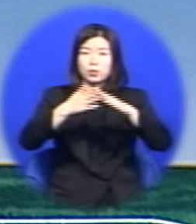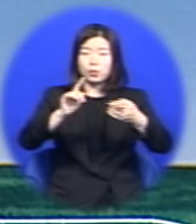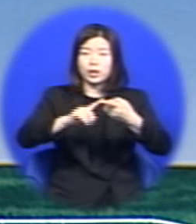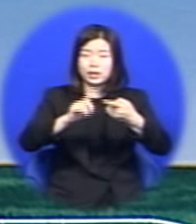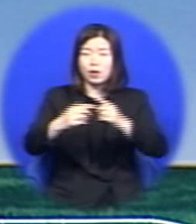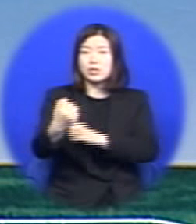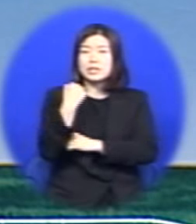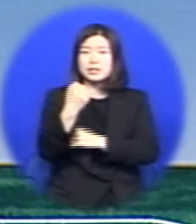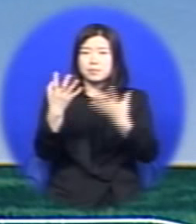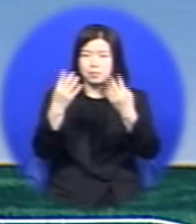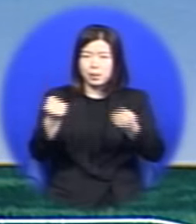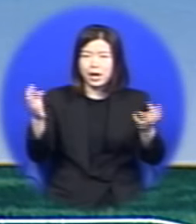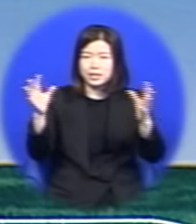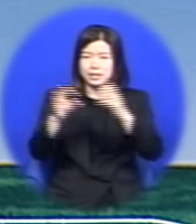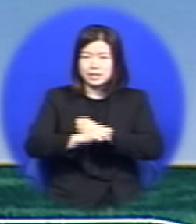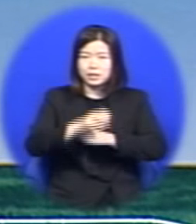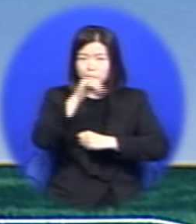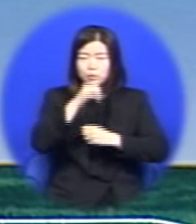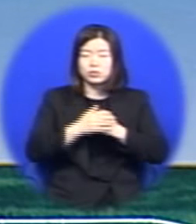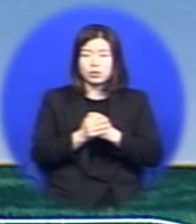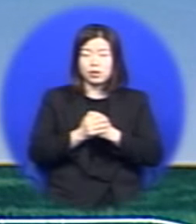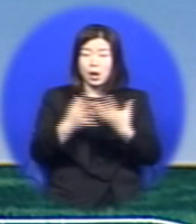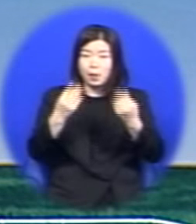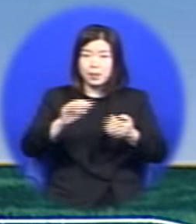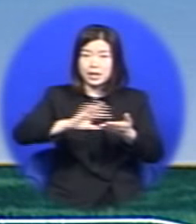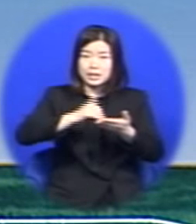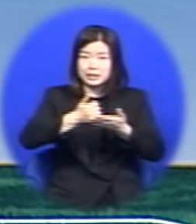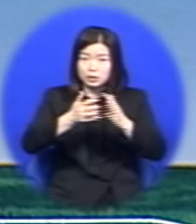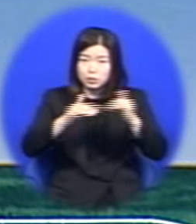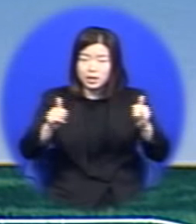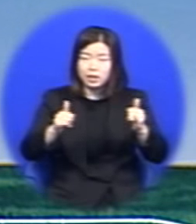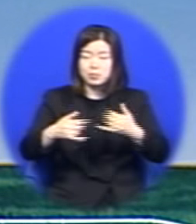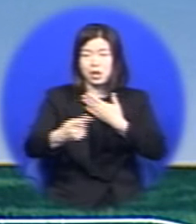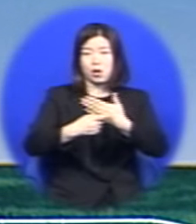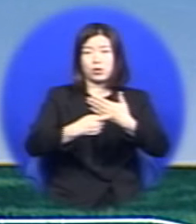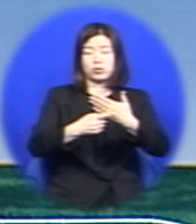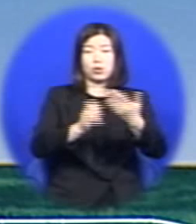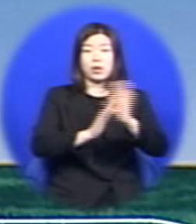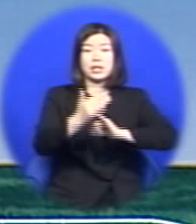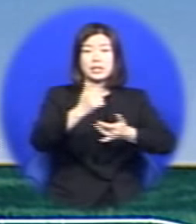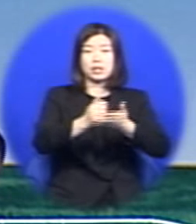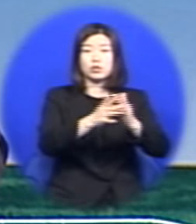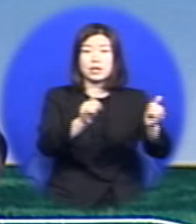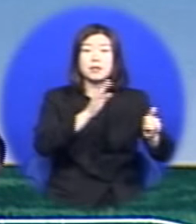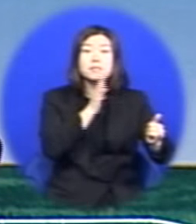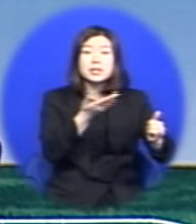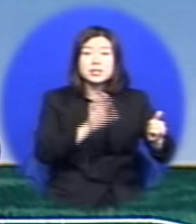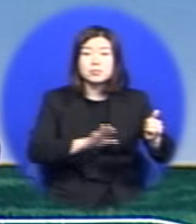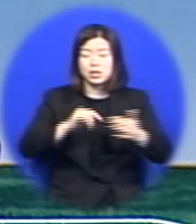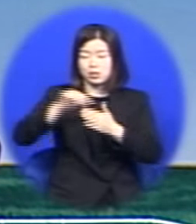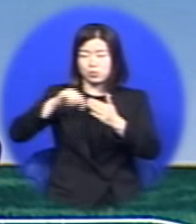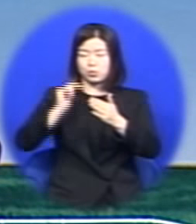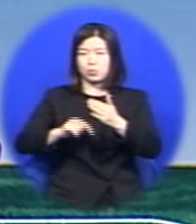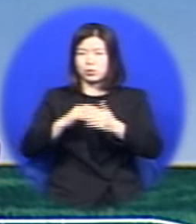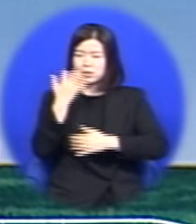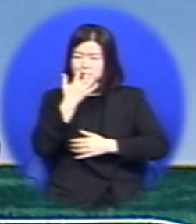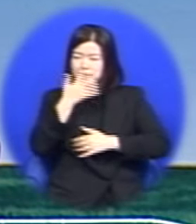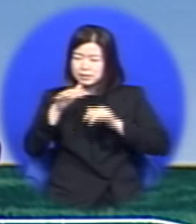겁니다. 많은 그리스도인들이 겉으로는 예수님의 사람이지만 속으로는 음란의